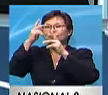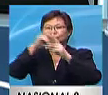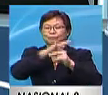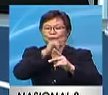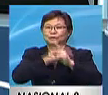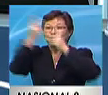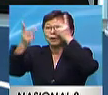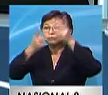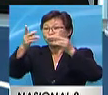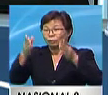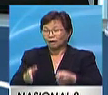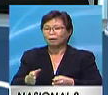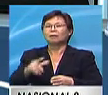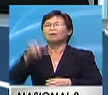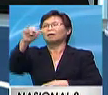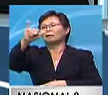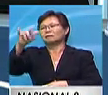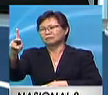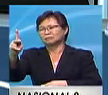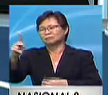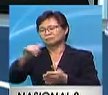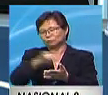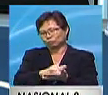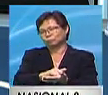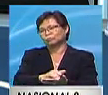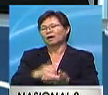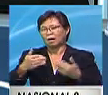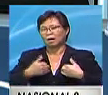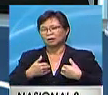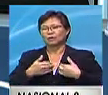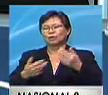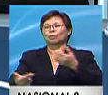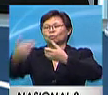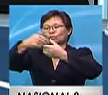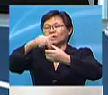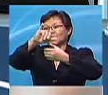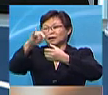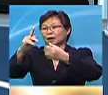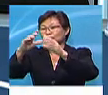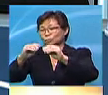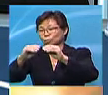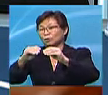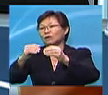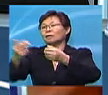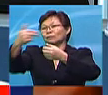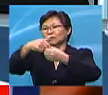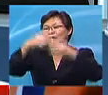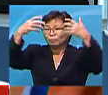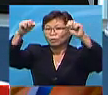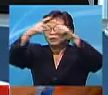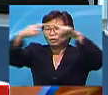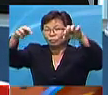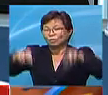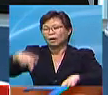Aziz yang juga merupakan ahli jawatankuasa berkenaan turut menganggotai jawatankuasa mesyuarat itu ialah yang dipertua dewan